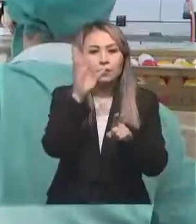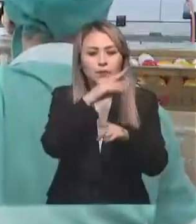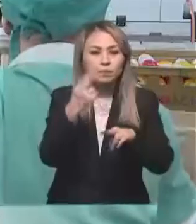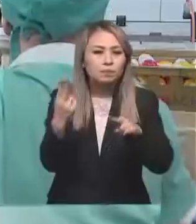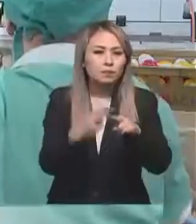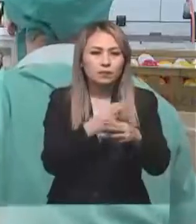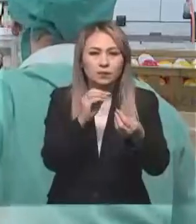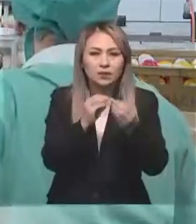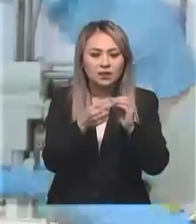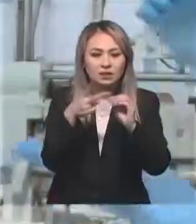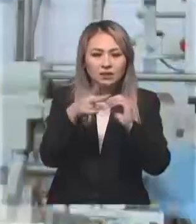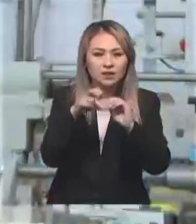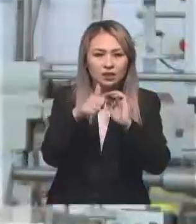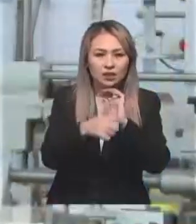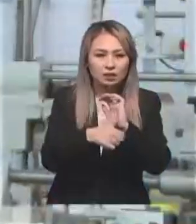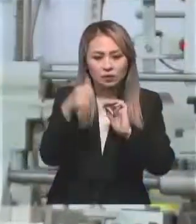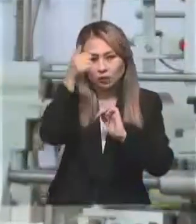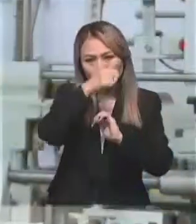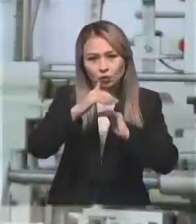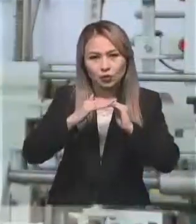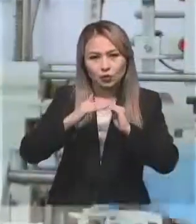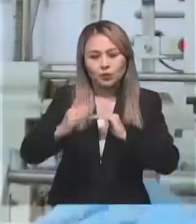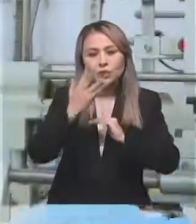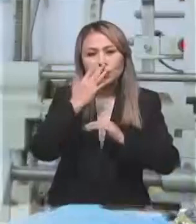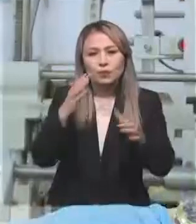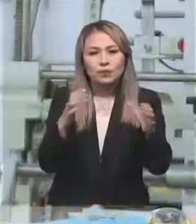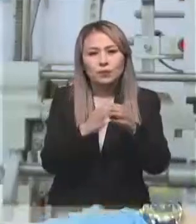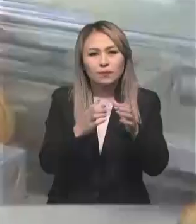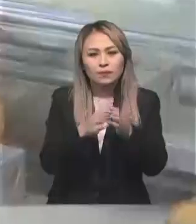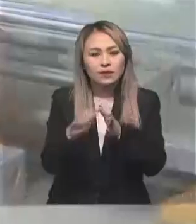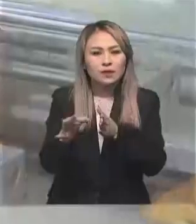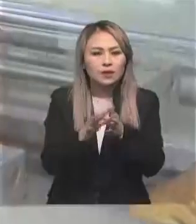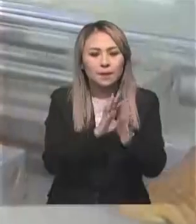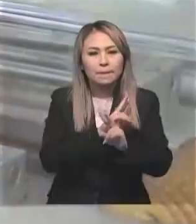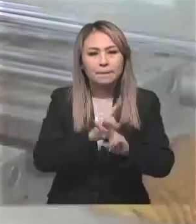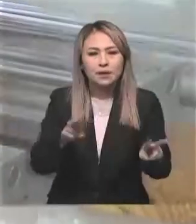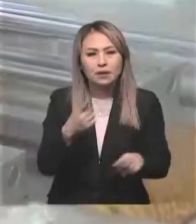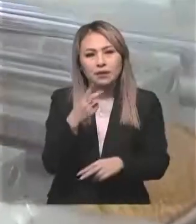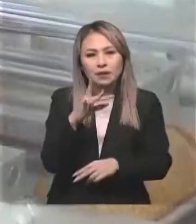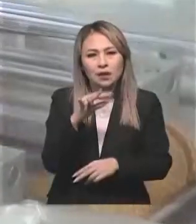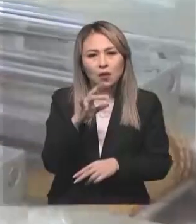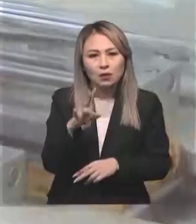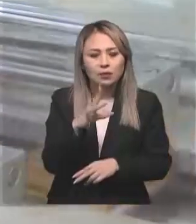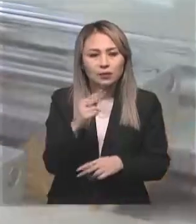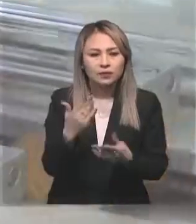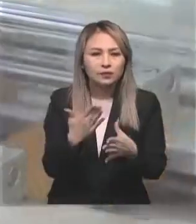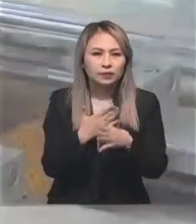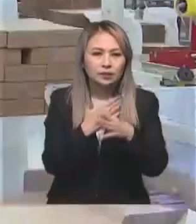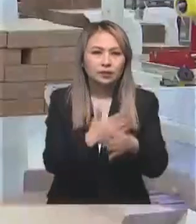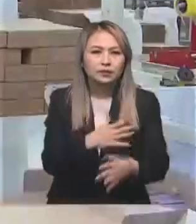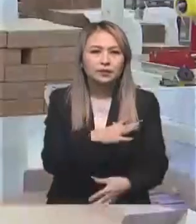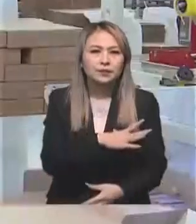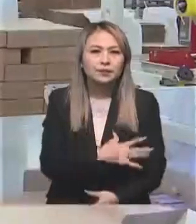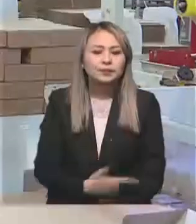кетерлігі, 2016 жылдан бастап бүгінге дейін ұлттық компания экспорттаушыларға 1,1 триллион теңге көлемінде қолдау көрсетті. Мерей